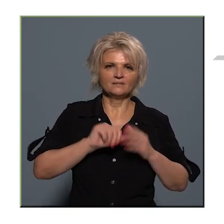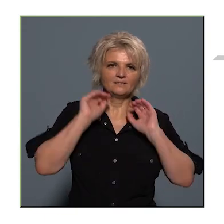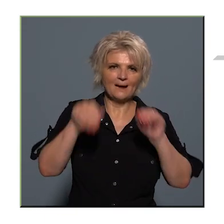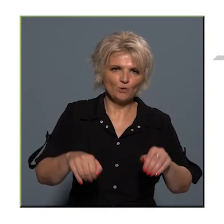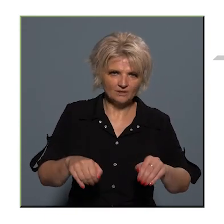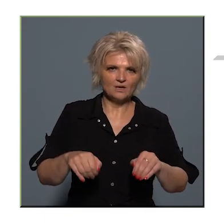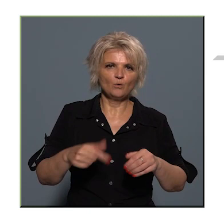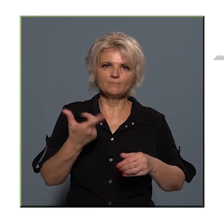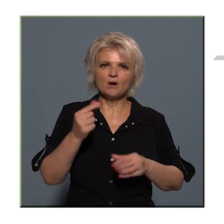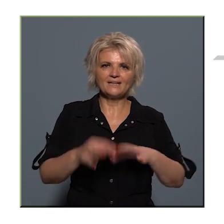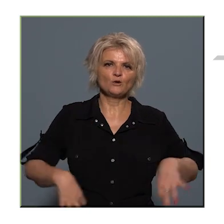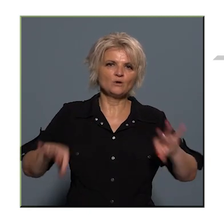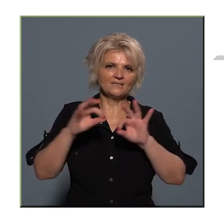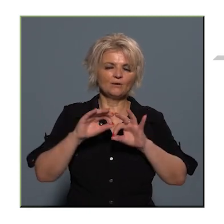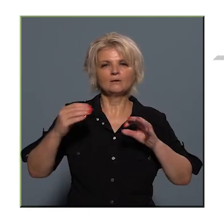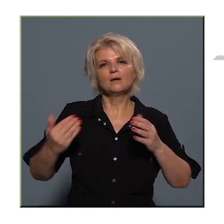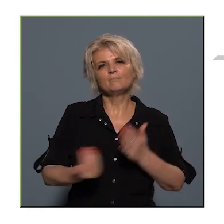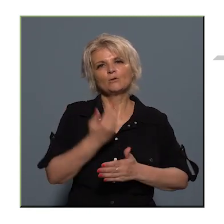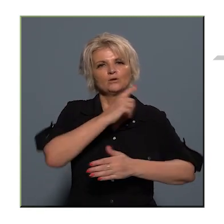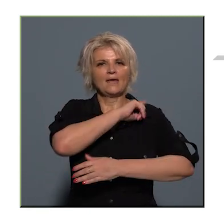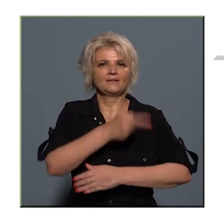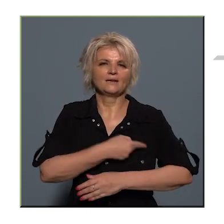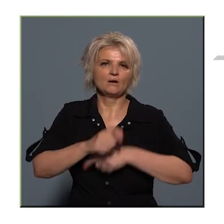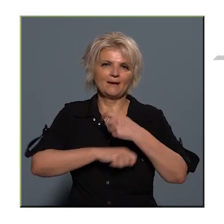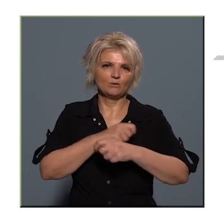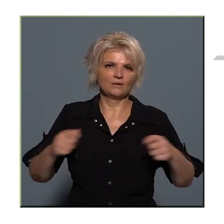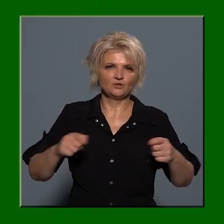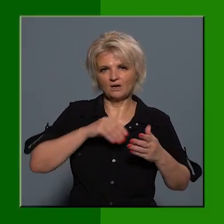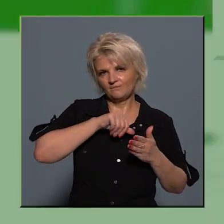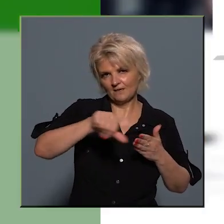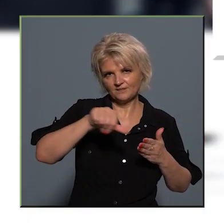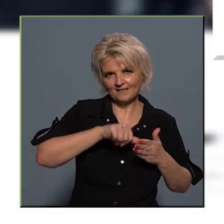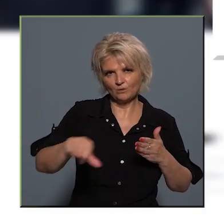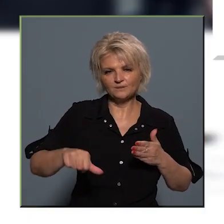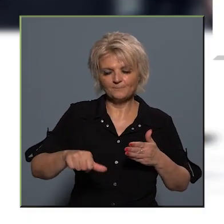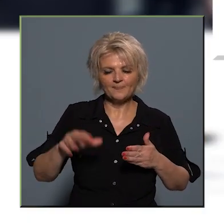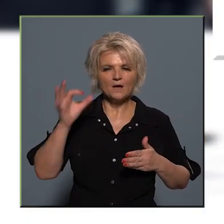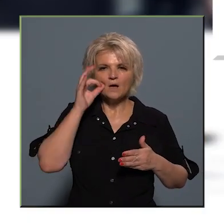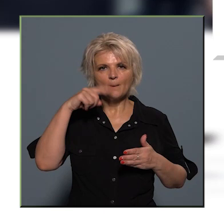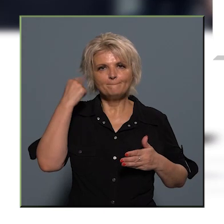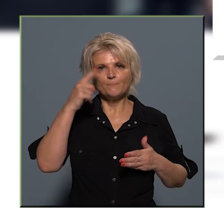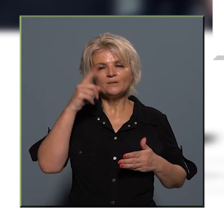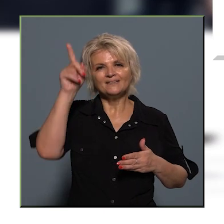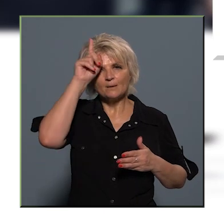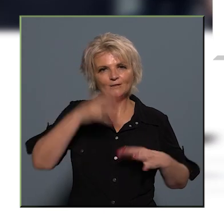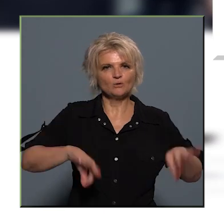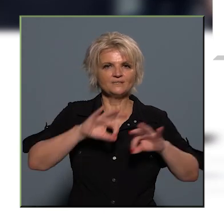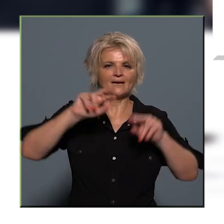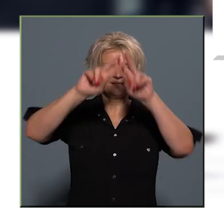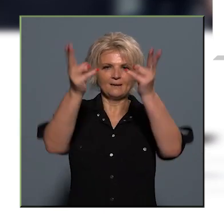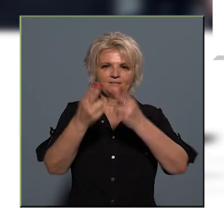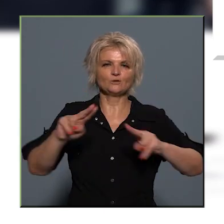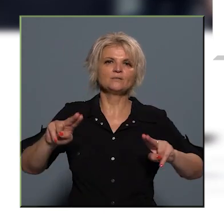hogy partnerországaiban megújuló energia megoldásokat finanszírozzon. Bonn, Németország. A Nemzetközi